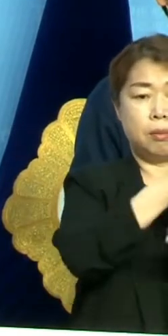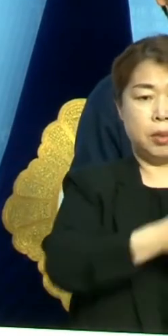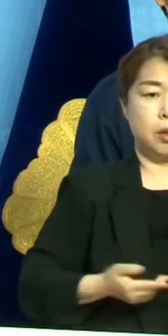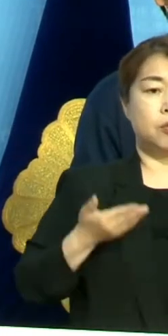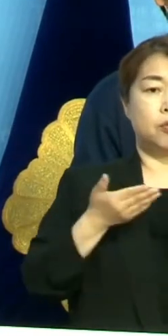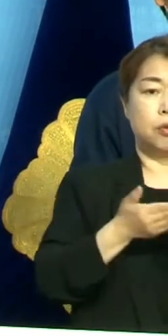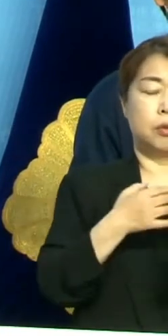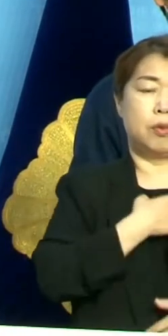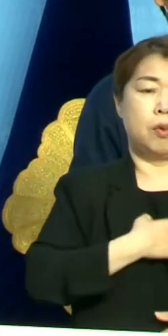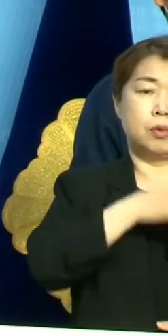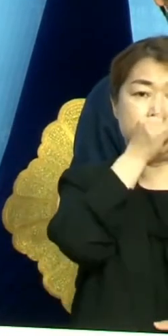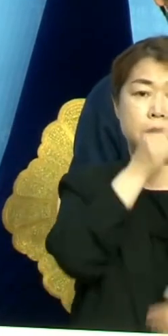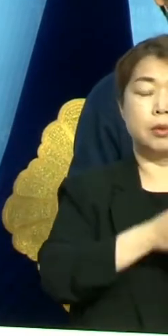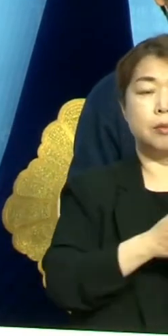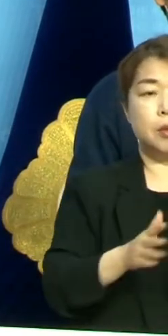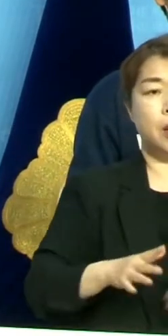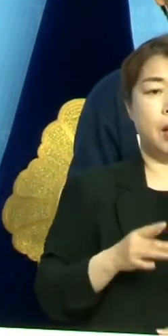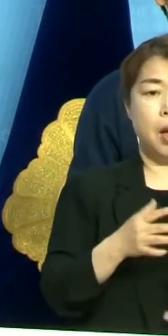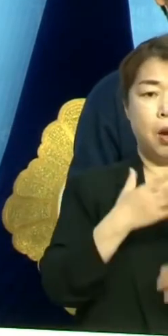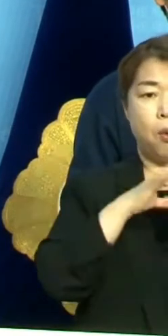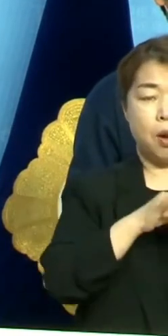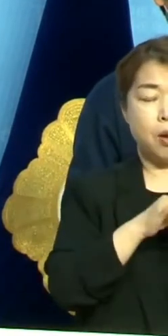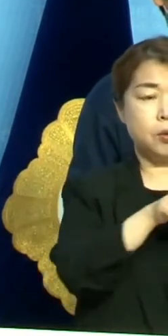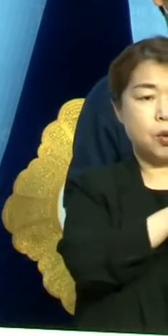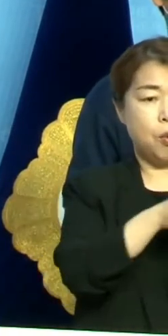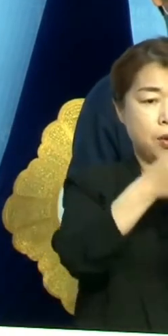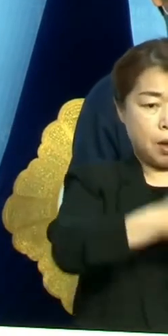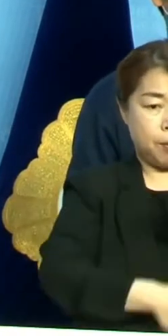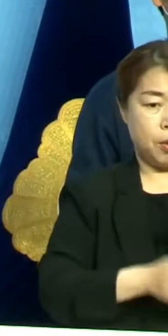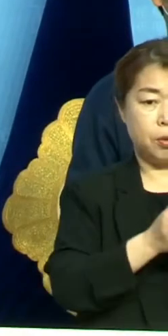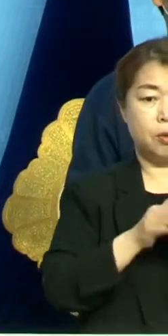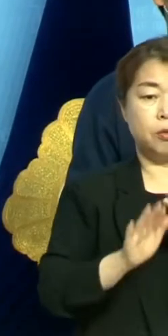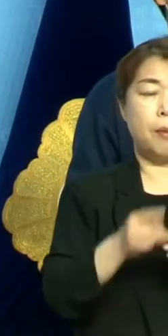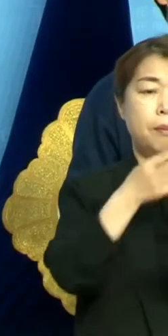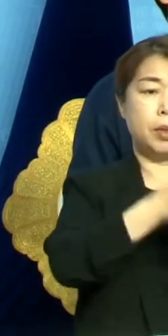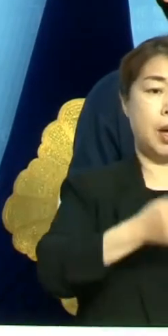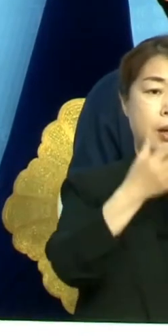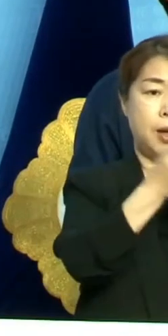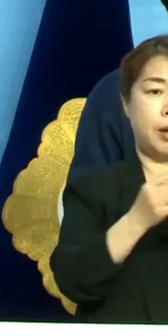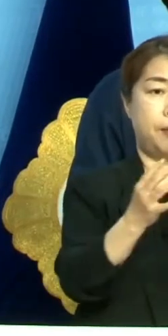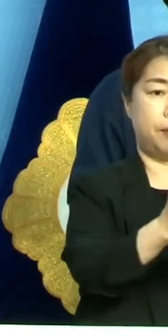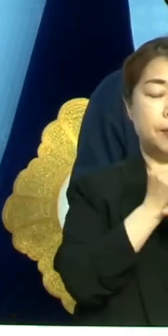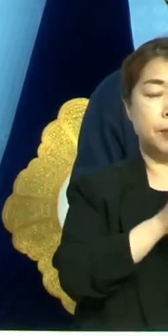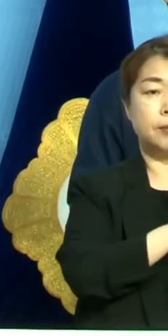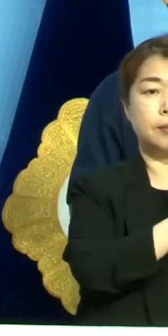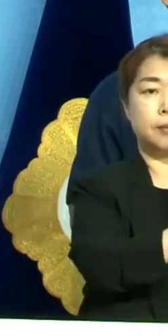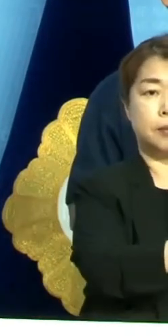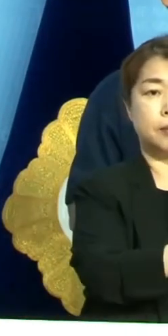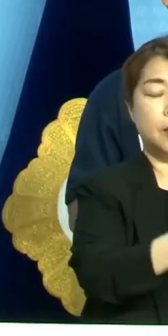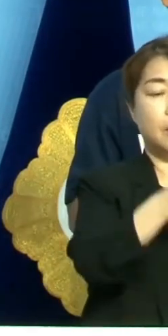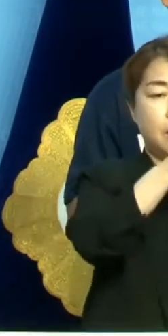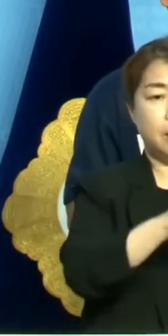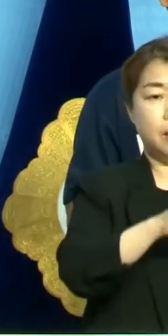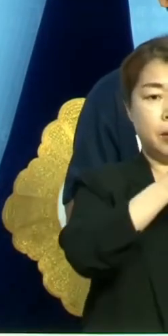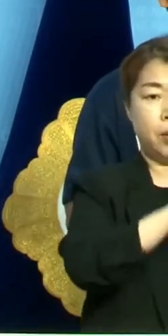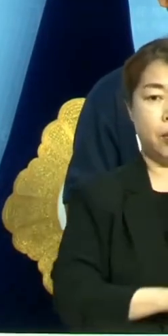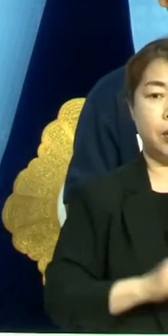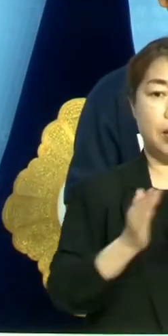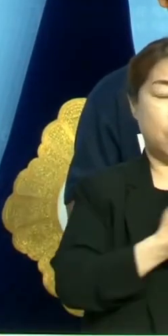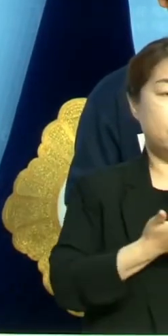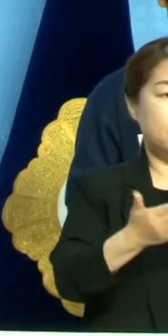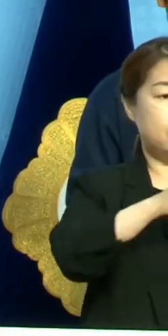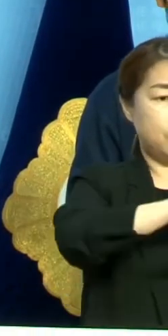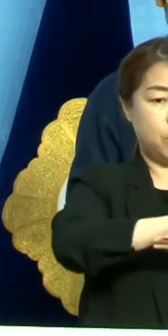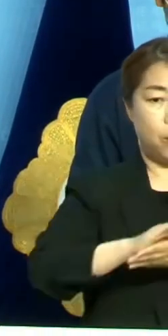시킬 수 있다는 우려로 인해 최대한 관련 정보는 삭제한 후 피해사례를 정리하였습니다 자세한 내용은 나눠드린